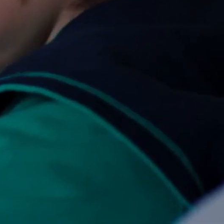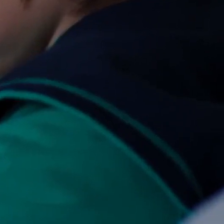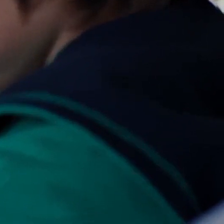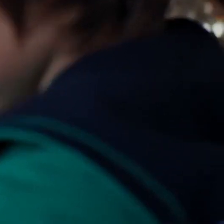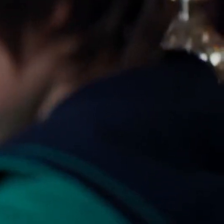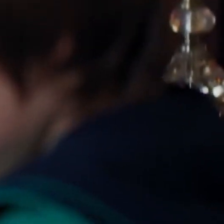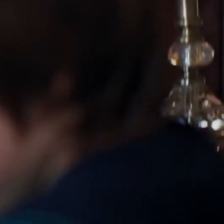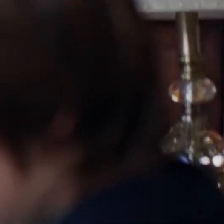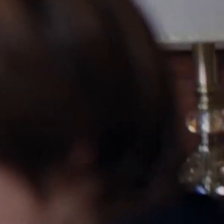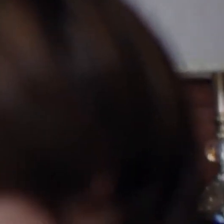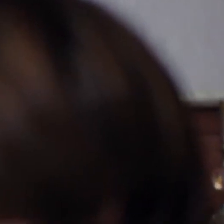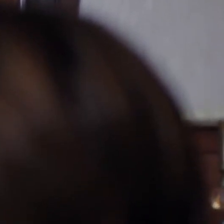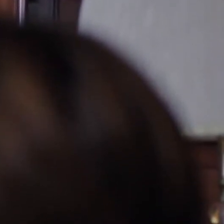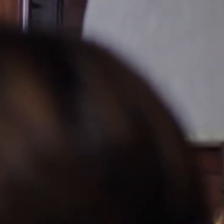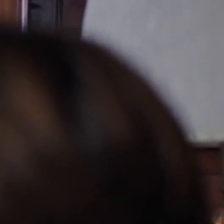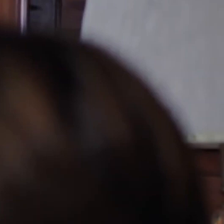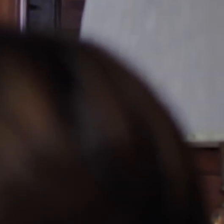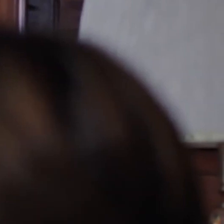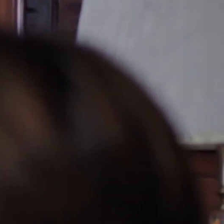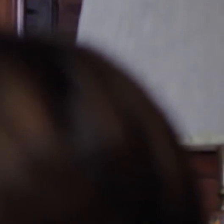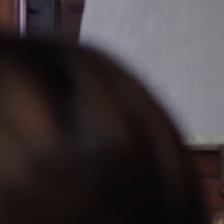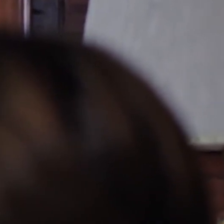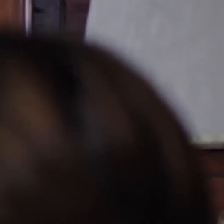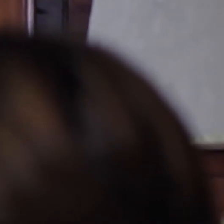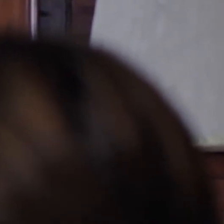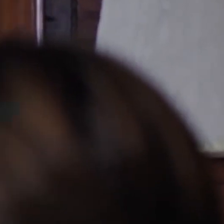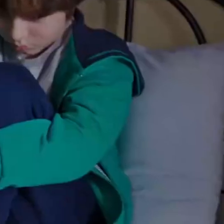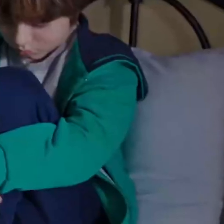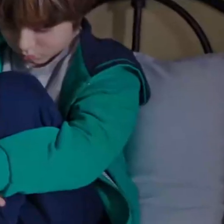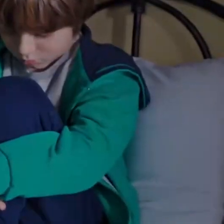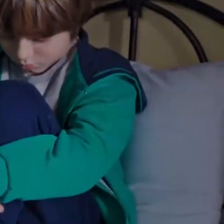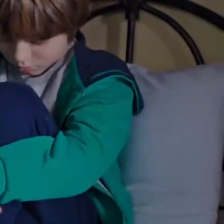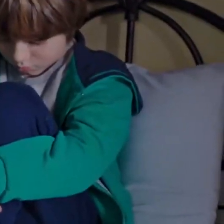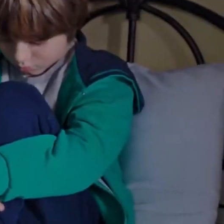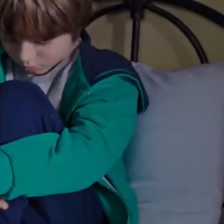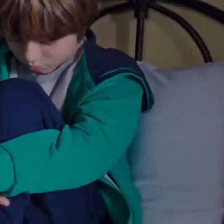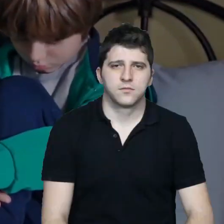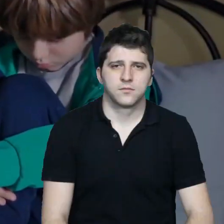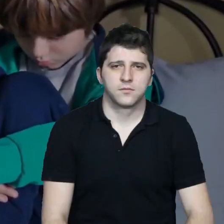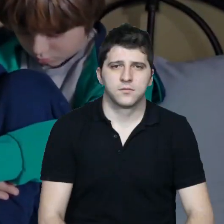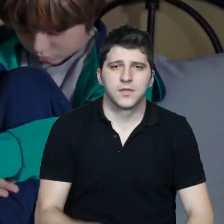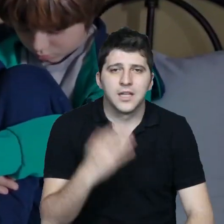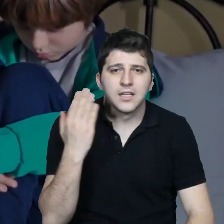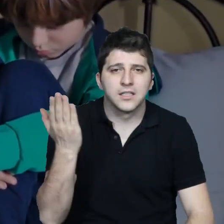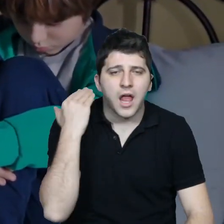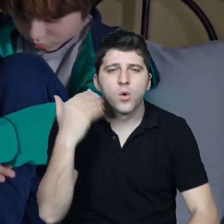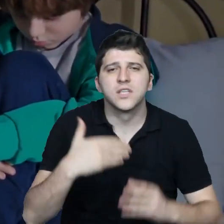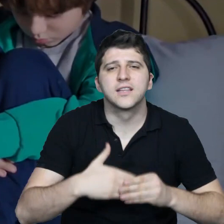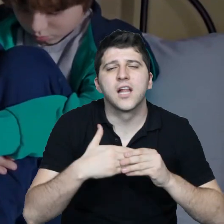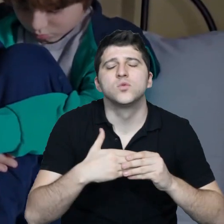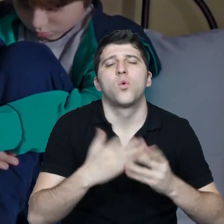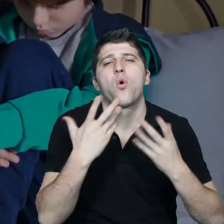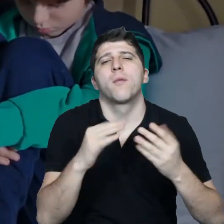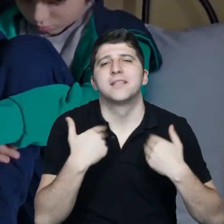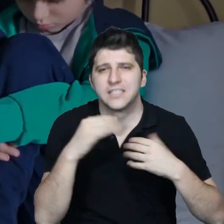önünde. Mürebbiye girdi. Arda'ya sevecen bakıp yaklaştı. Daha önce tanışamamıştık.